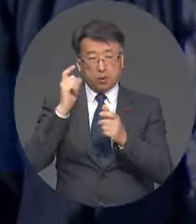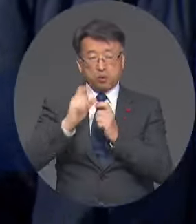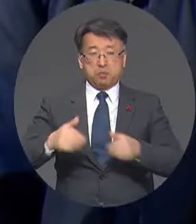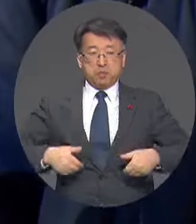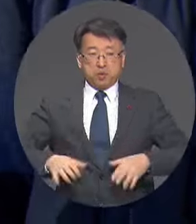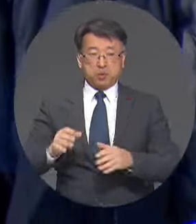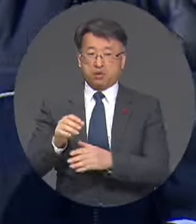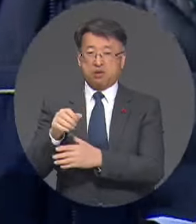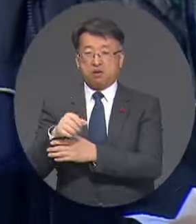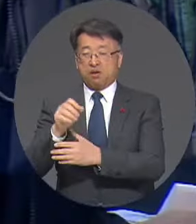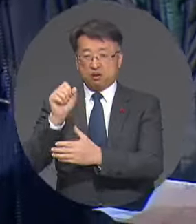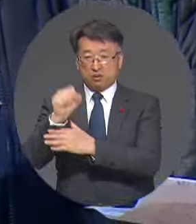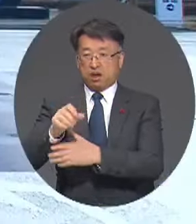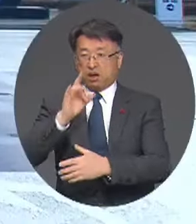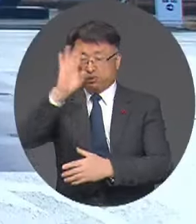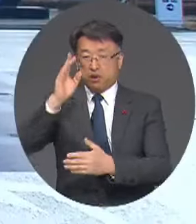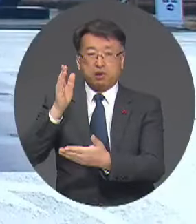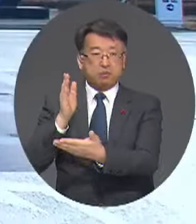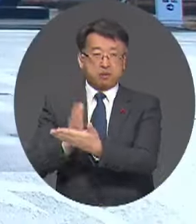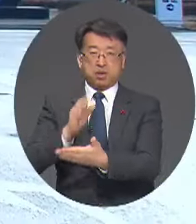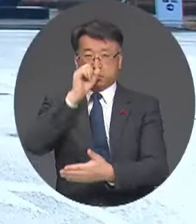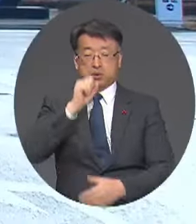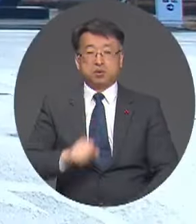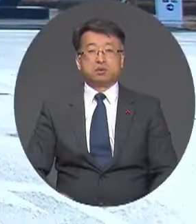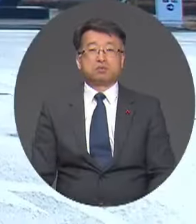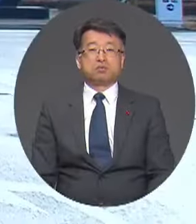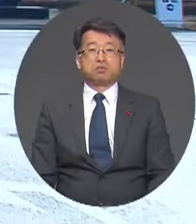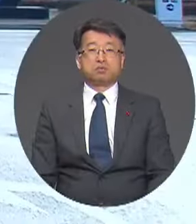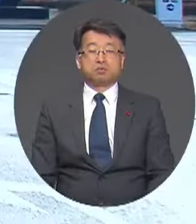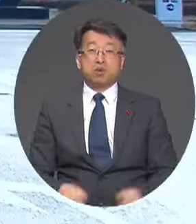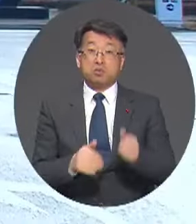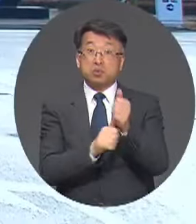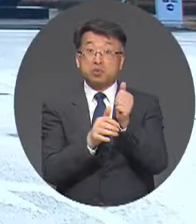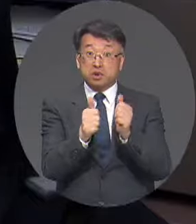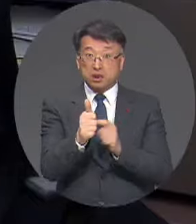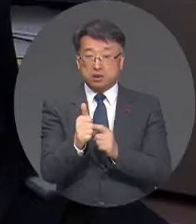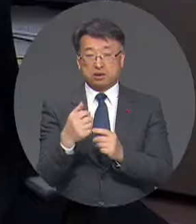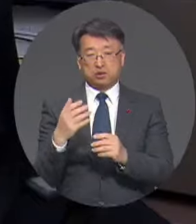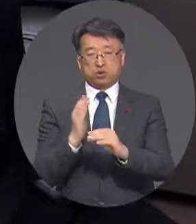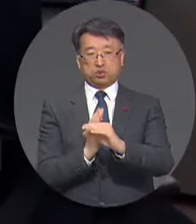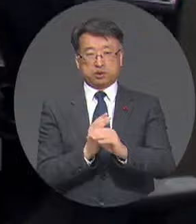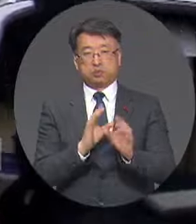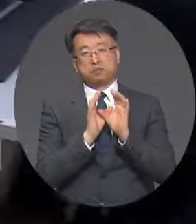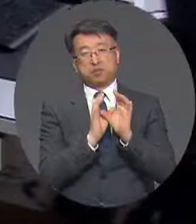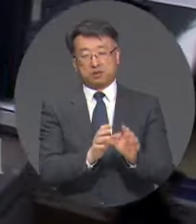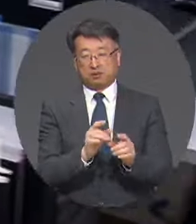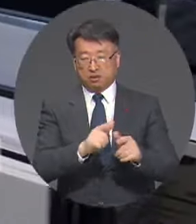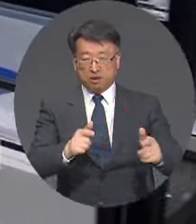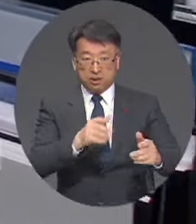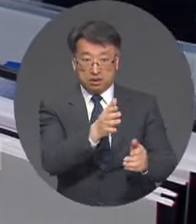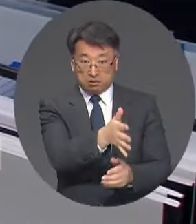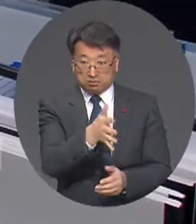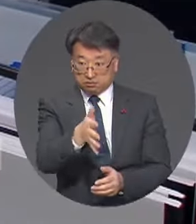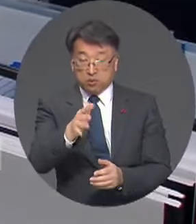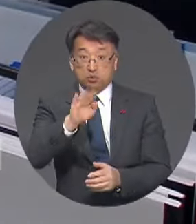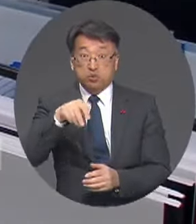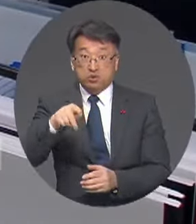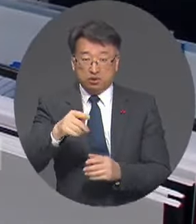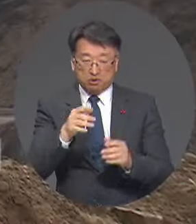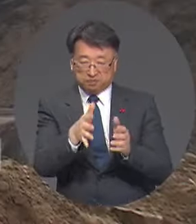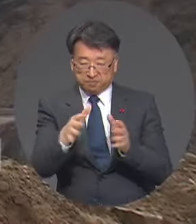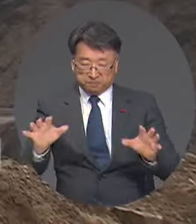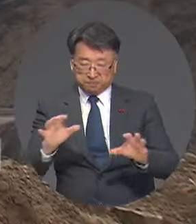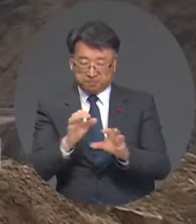불어 결정이 마땅하다. 사천시는 부시장을 중심으로 여러 부서의 의견을 수렴하는 검증